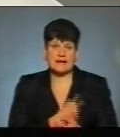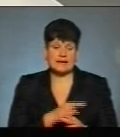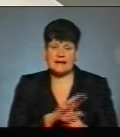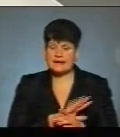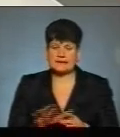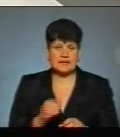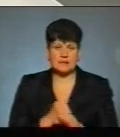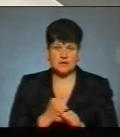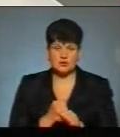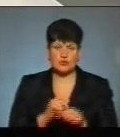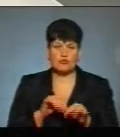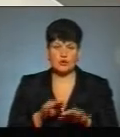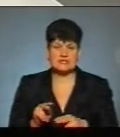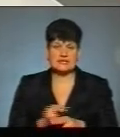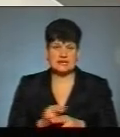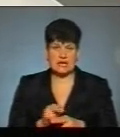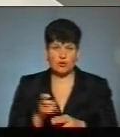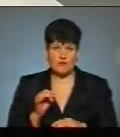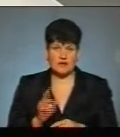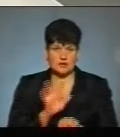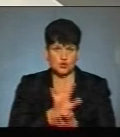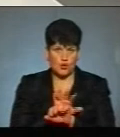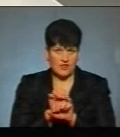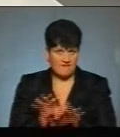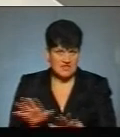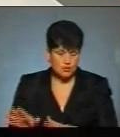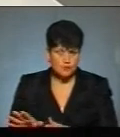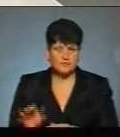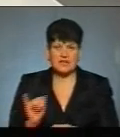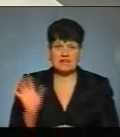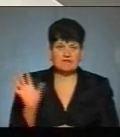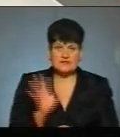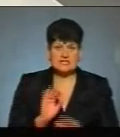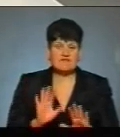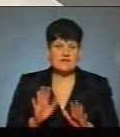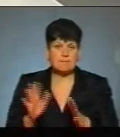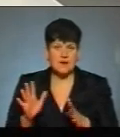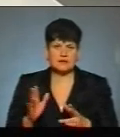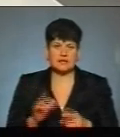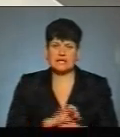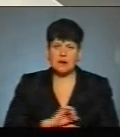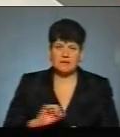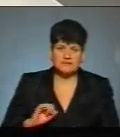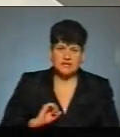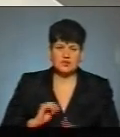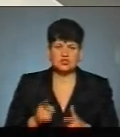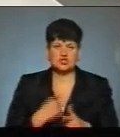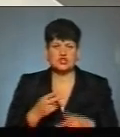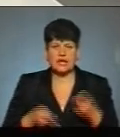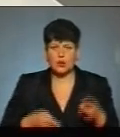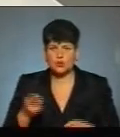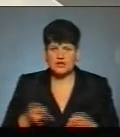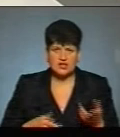в процесі лікування хворих з COVID-19, і всі ургентні випадки, чи то терапевтичні, чи